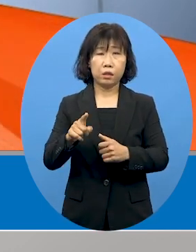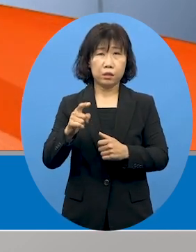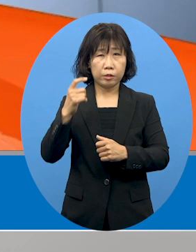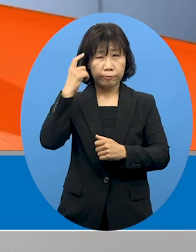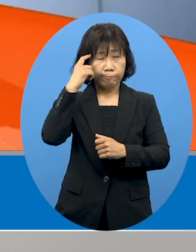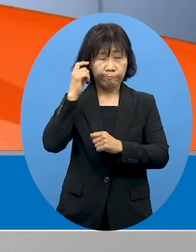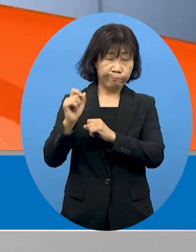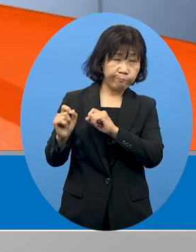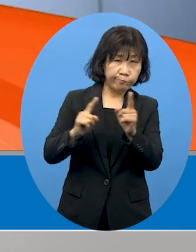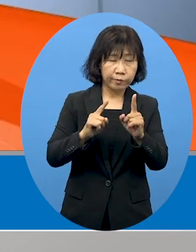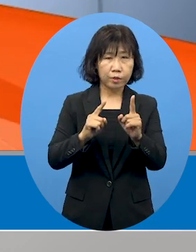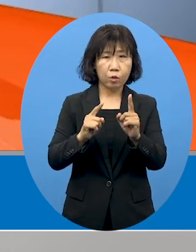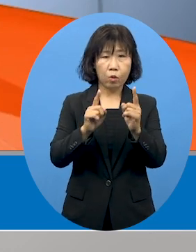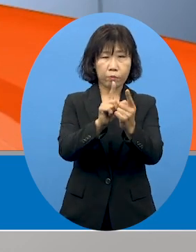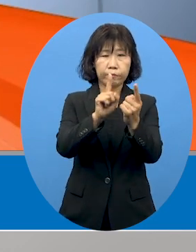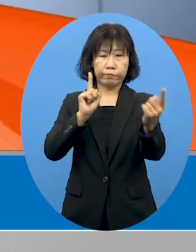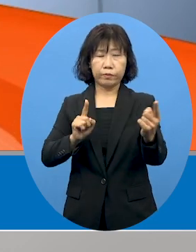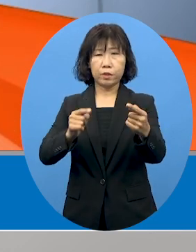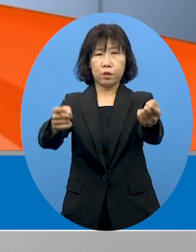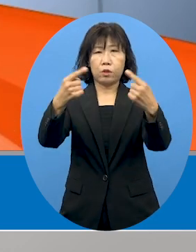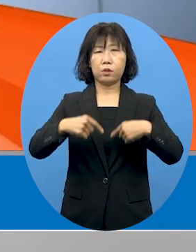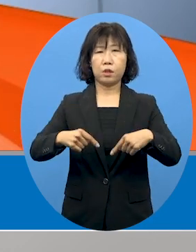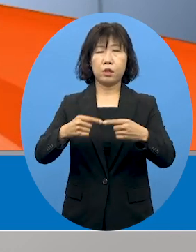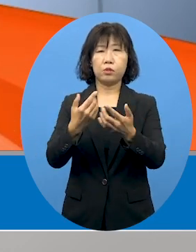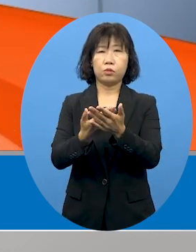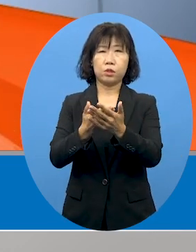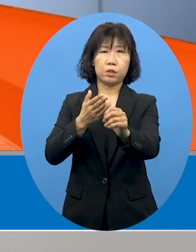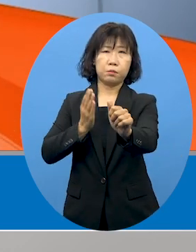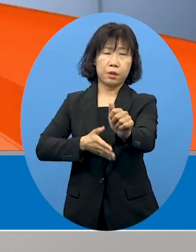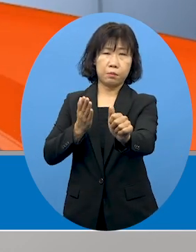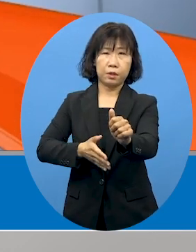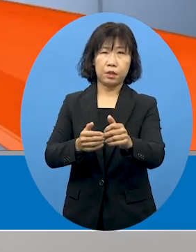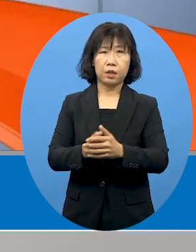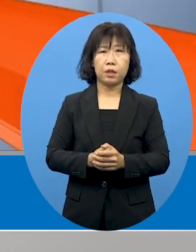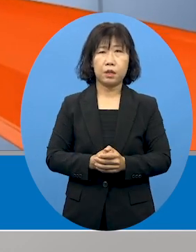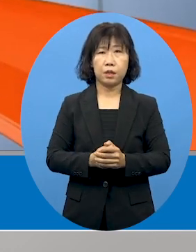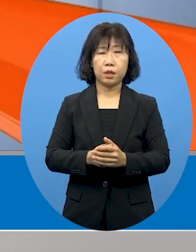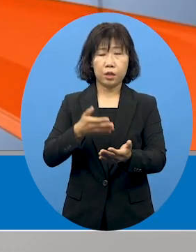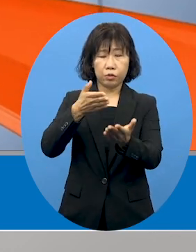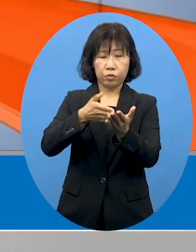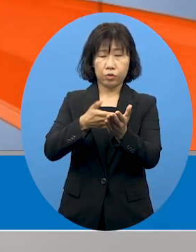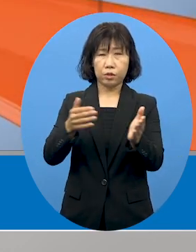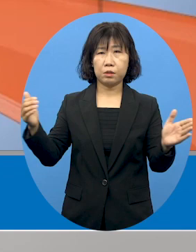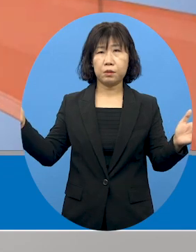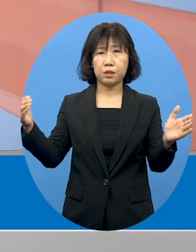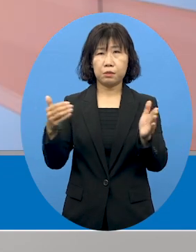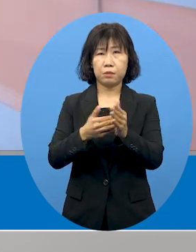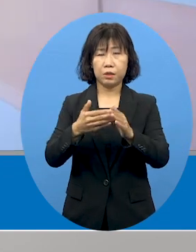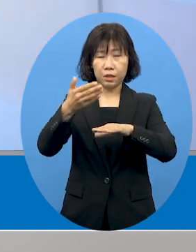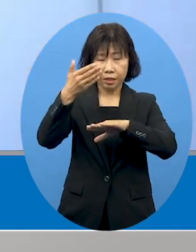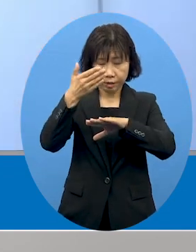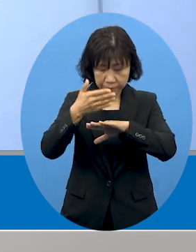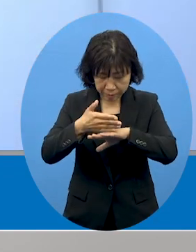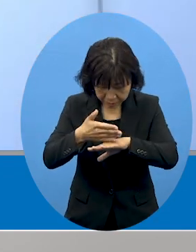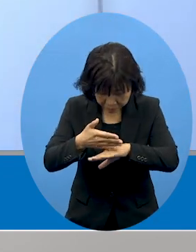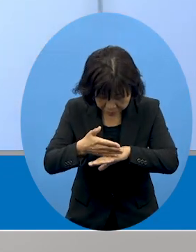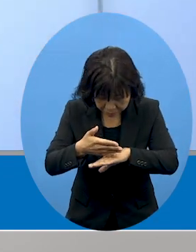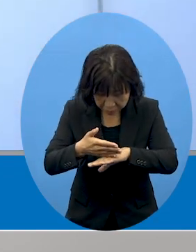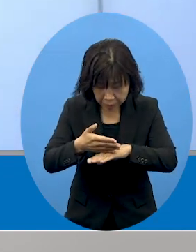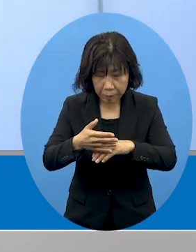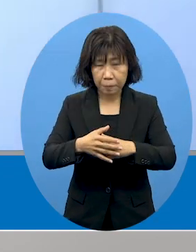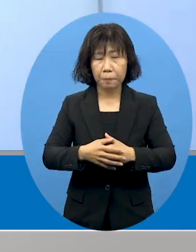김장의 끈을 조여 사회적 거리 두기에 동참해 주시기 바랍니다 이상으로 dbs 주간 뉴스를 마칩니다 시청해주신